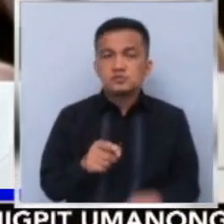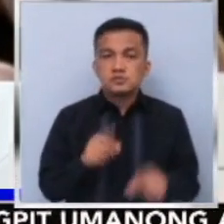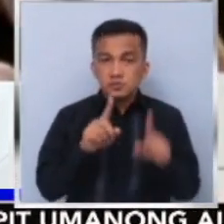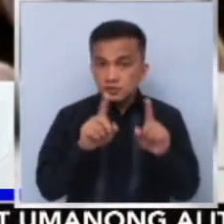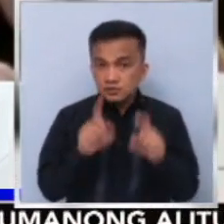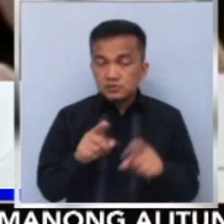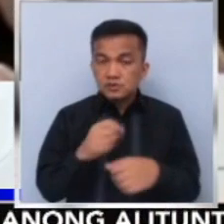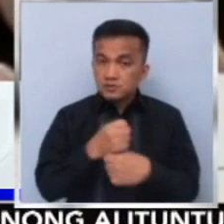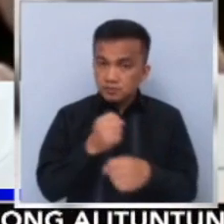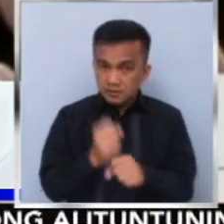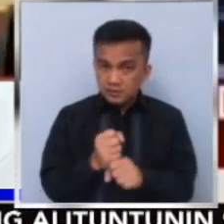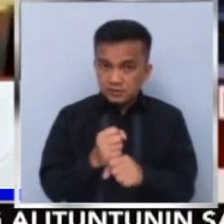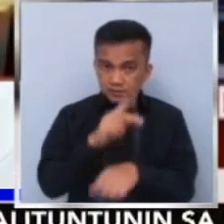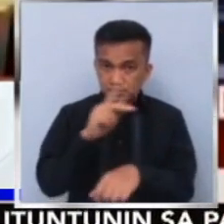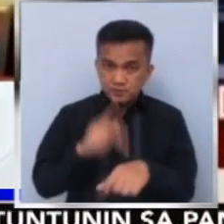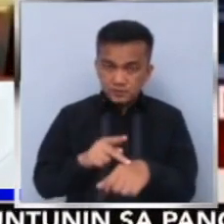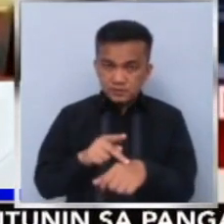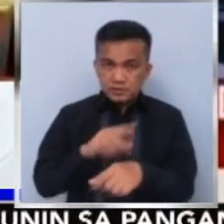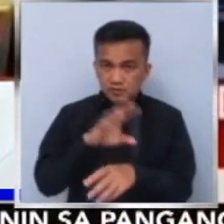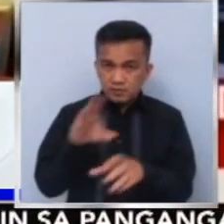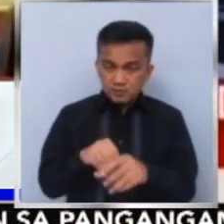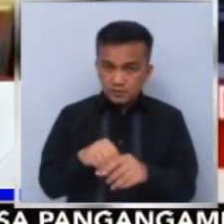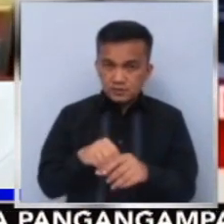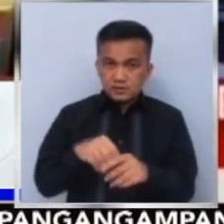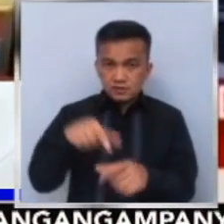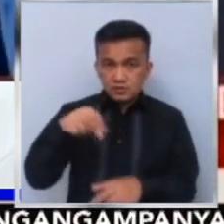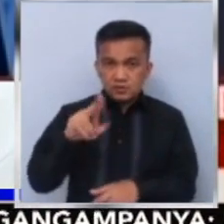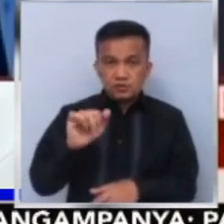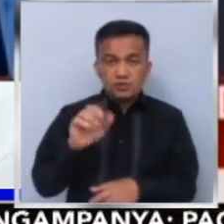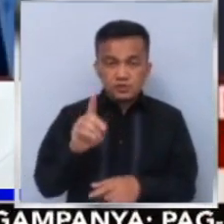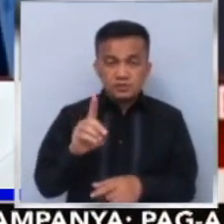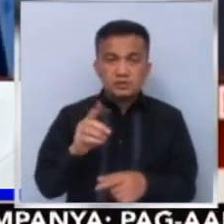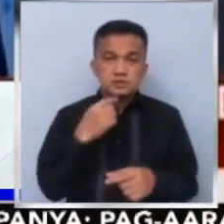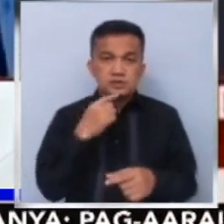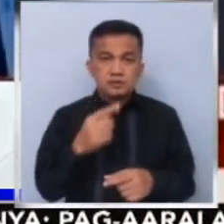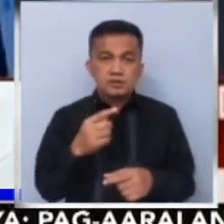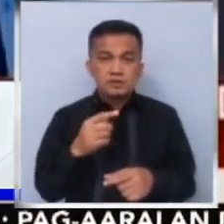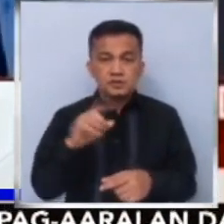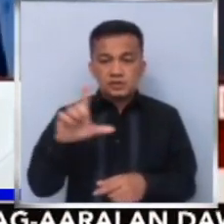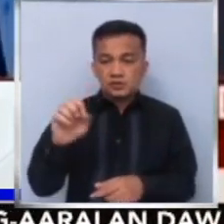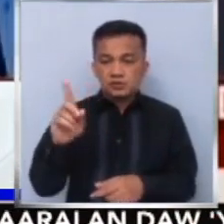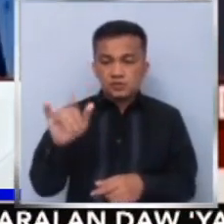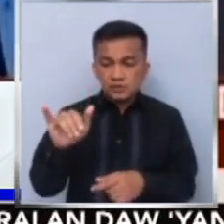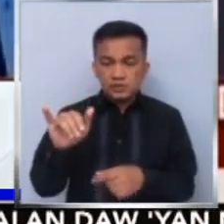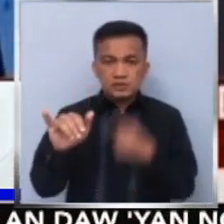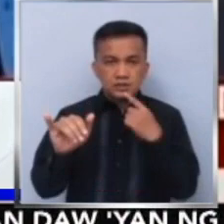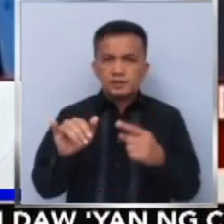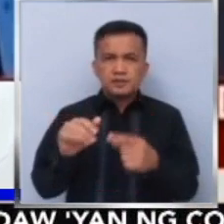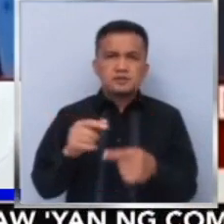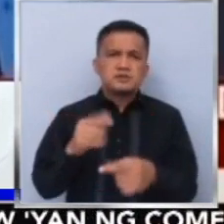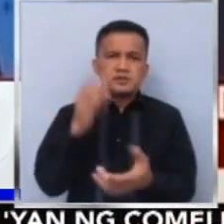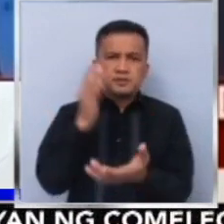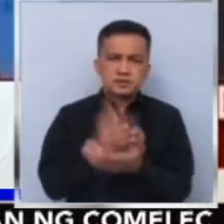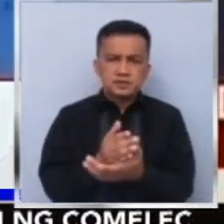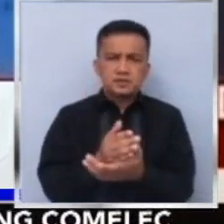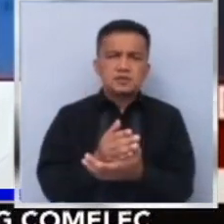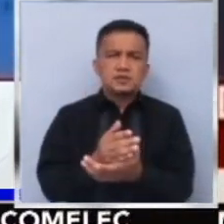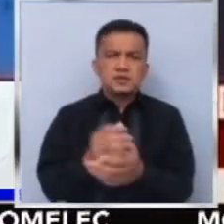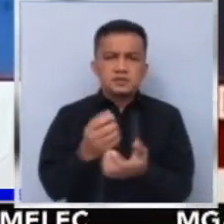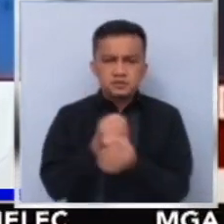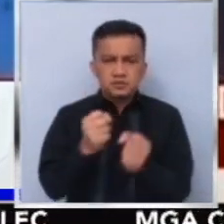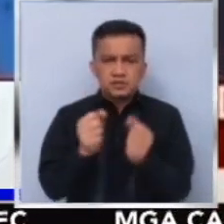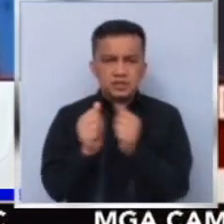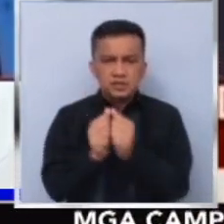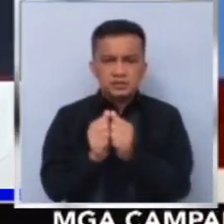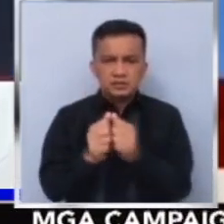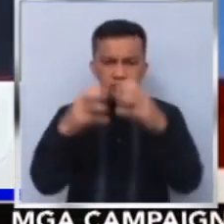as a member of the Quad? Sabi ni Calio Didi Guzman, dapat na raw itigil ang pagsali sa mga security alliance at buwagin na ang Mutual Defense Treaty